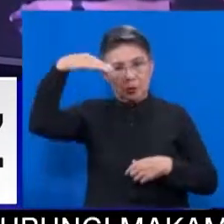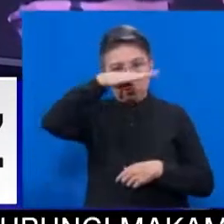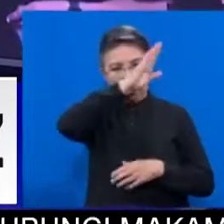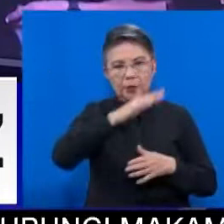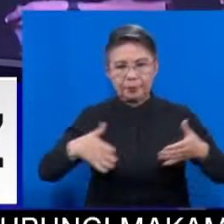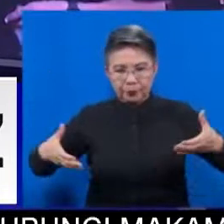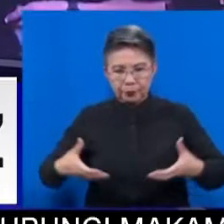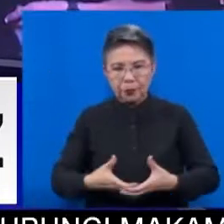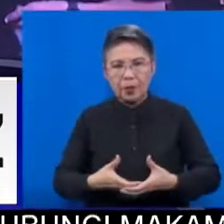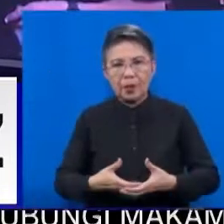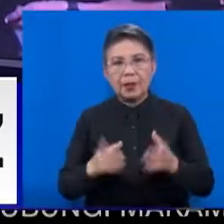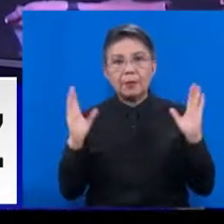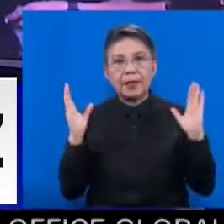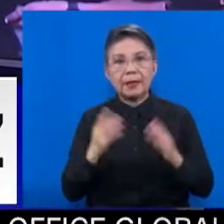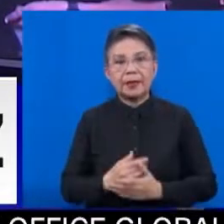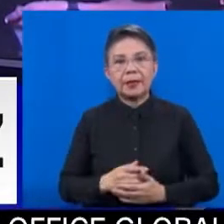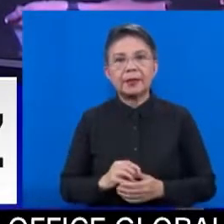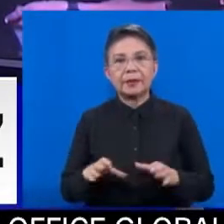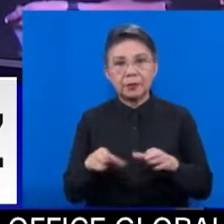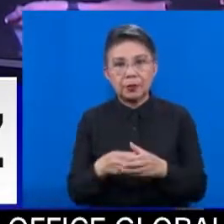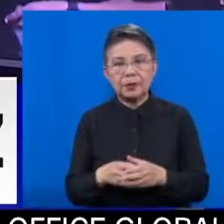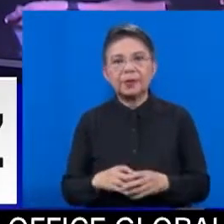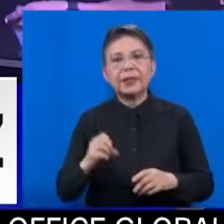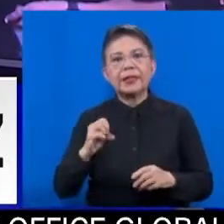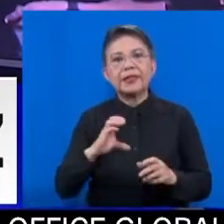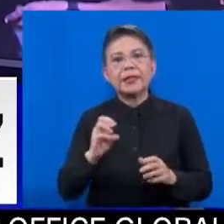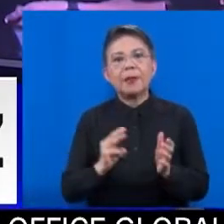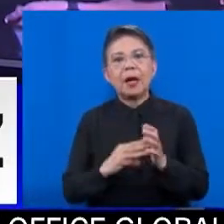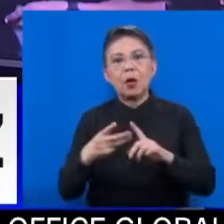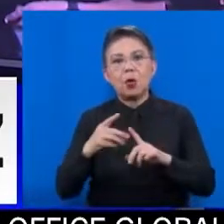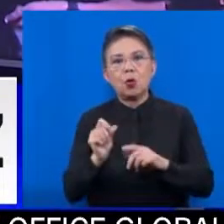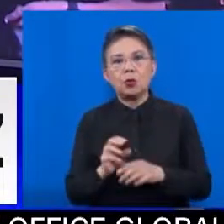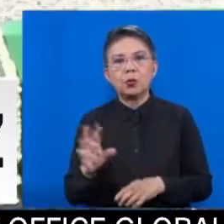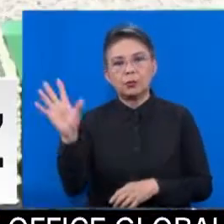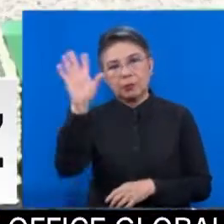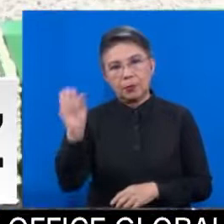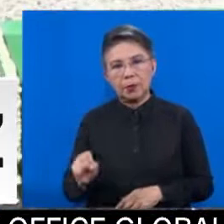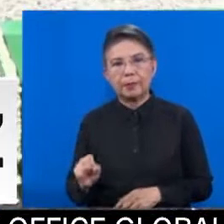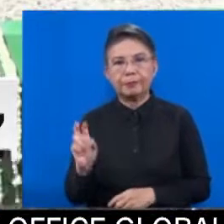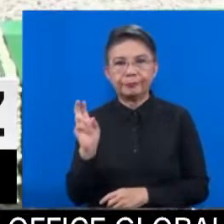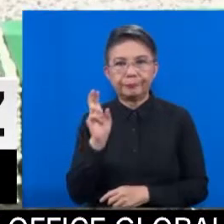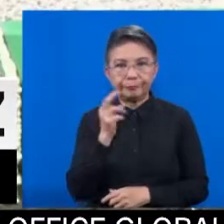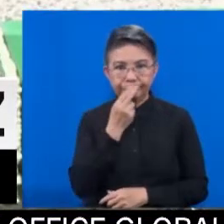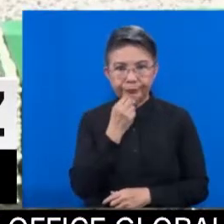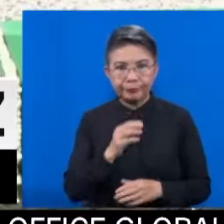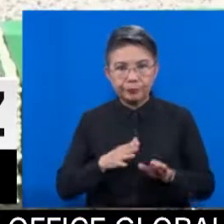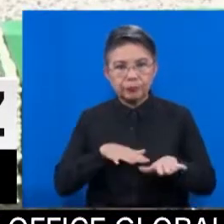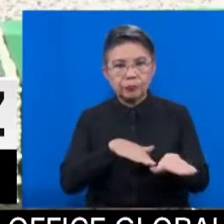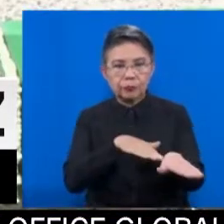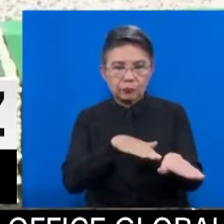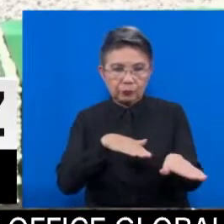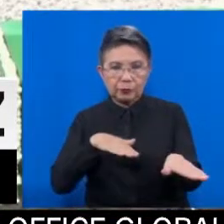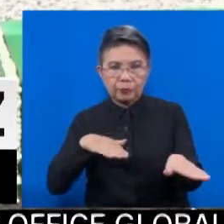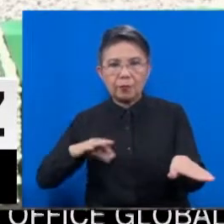dimakamkan di kawasan Islamic Center Baitur Ridwan, Kecamatan Cimaung, Kabupaten Bandung, Jawa Barat. Iring-iringan mobil jenazah dan keluarga